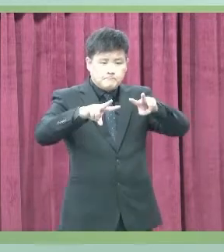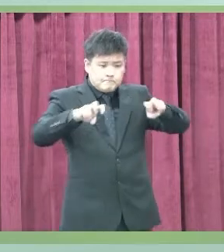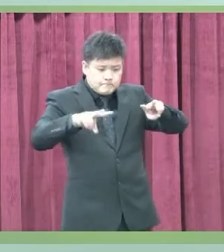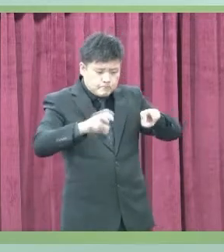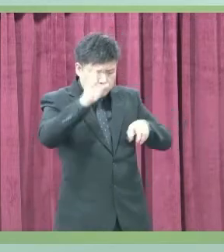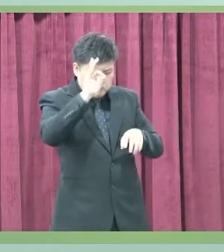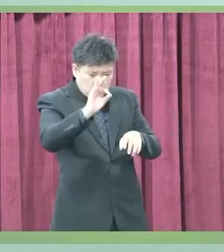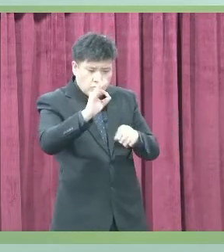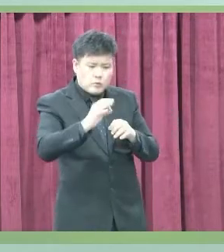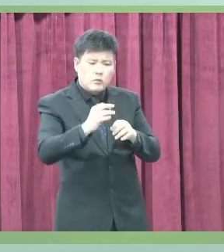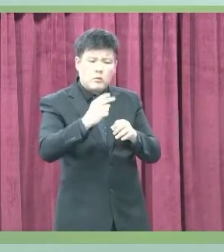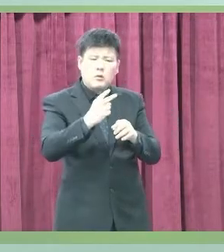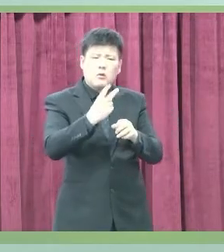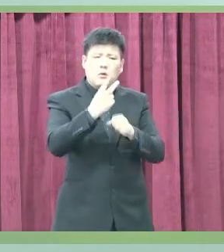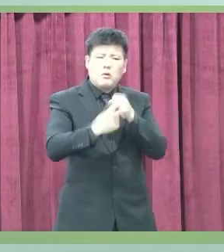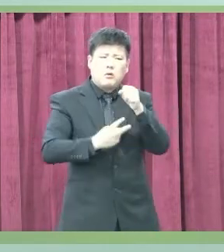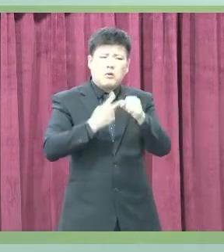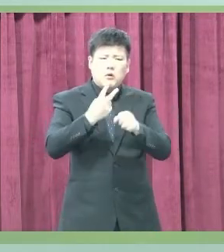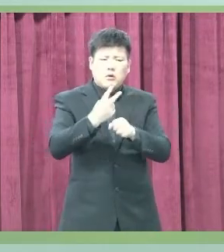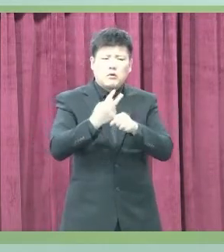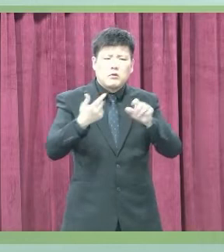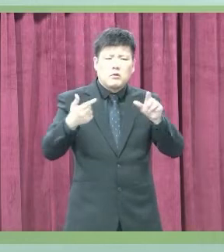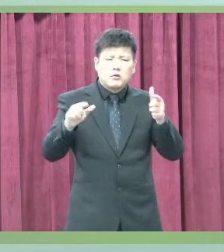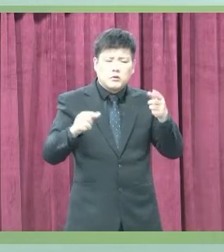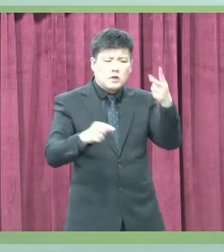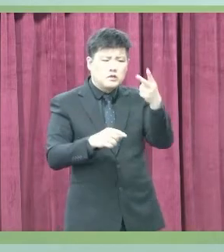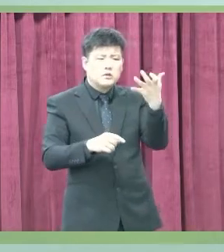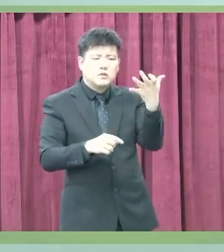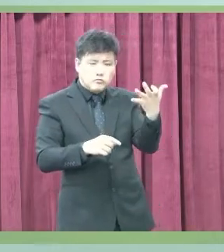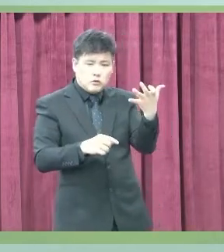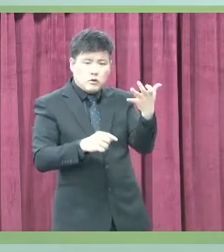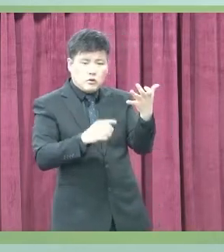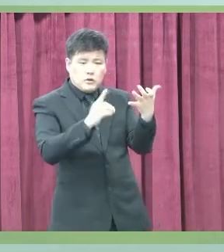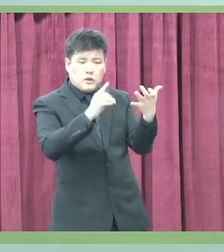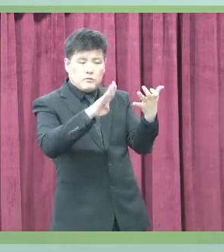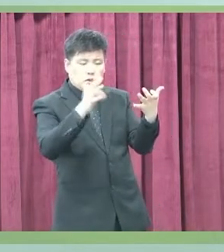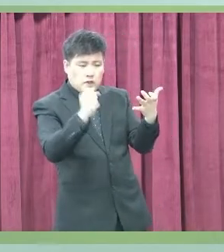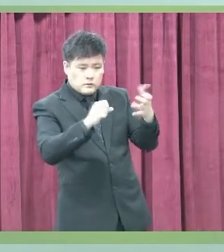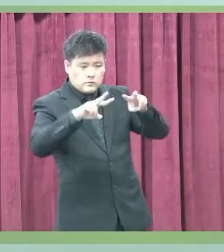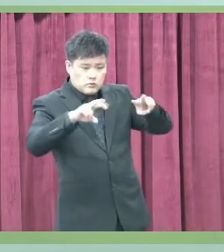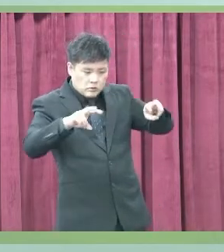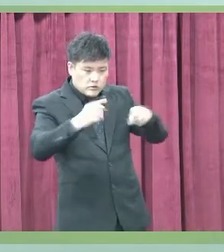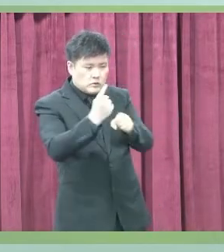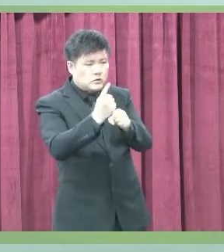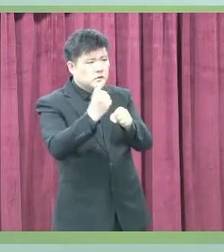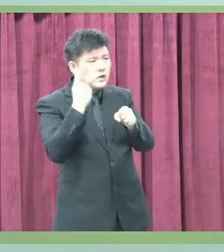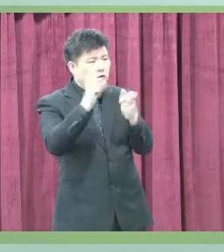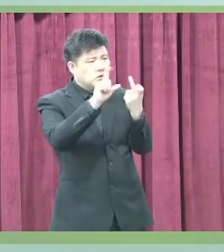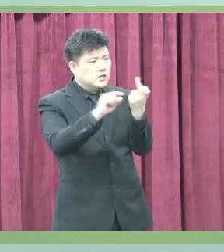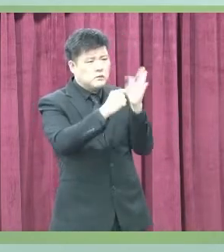데이터는 2년 차이가 나요. 그래서 19년 데이터 갖고 분석했는데 21년 작년 말에 발표를 하려고 했는데